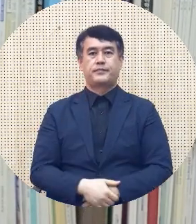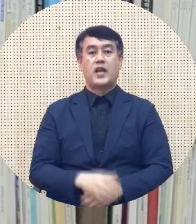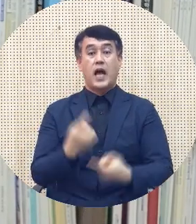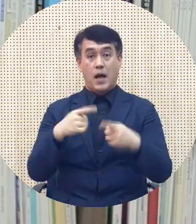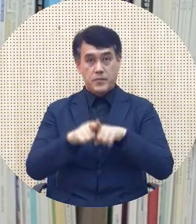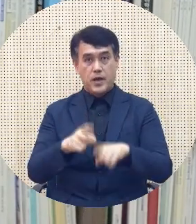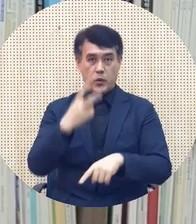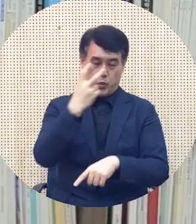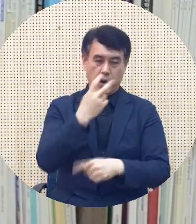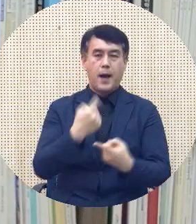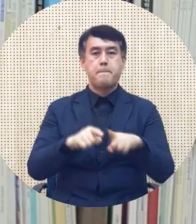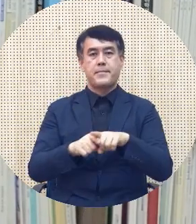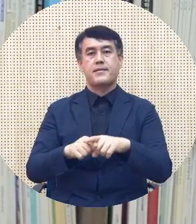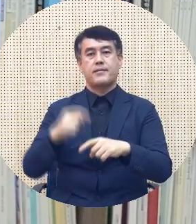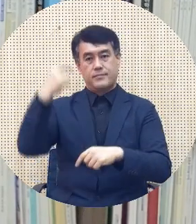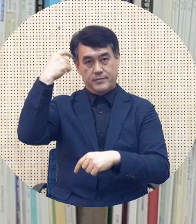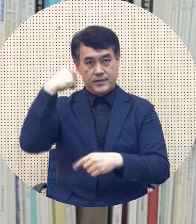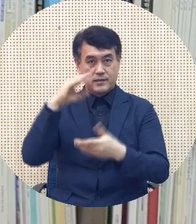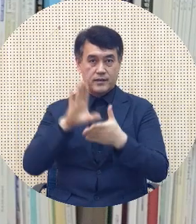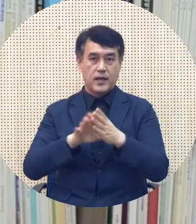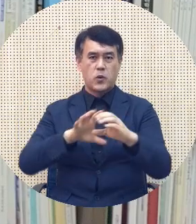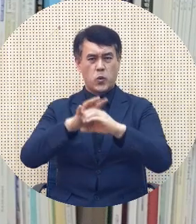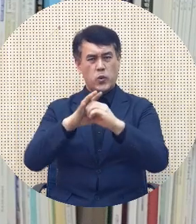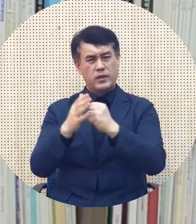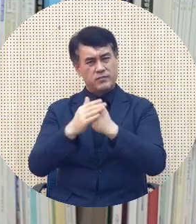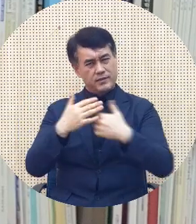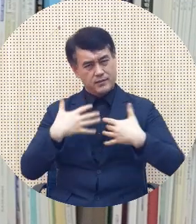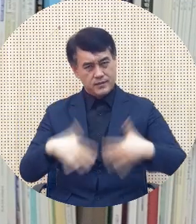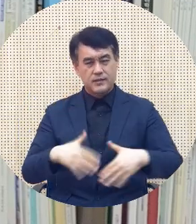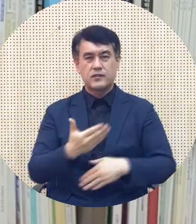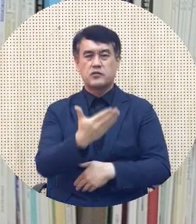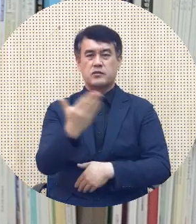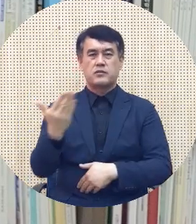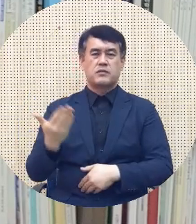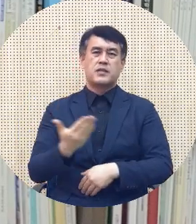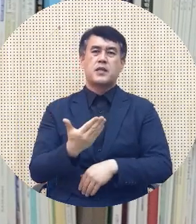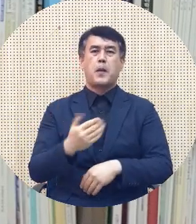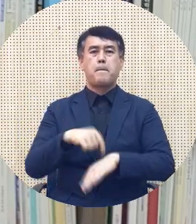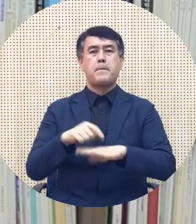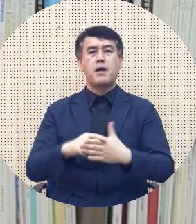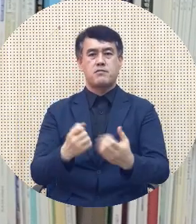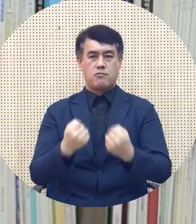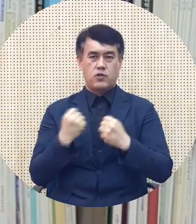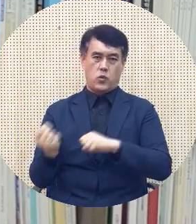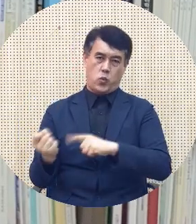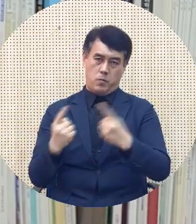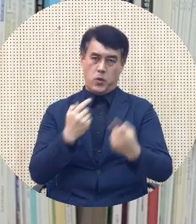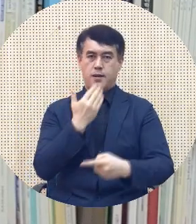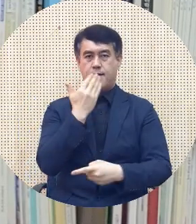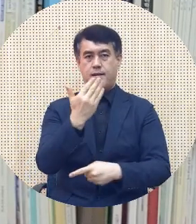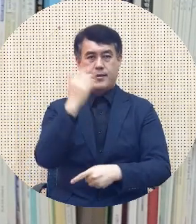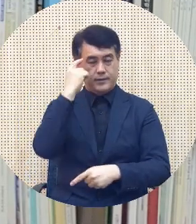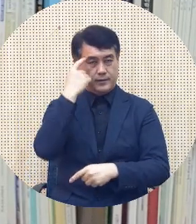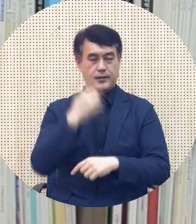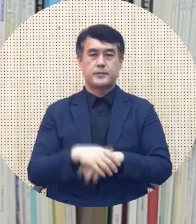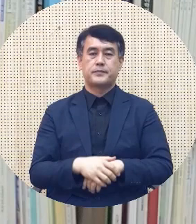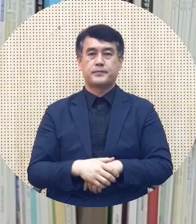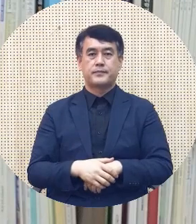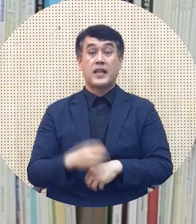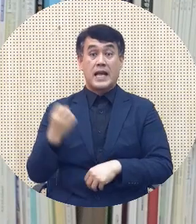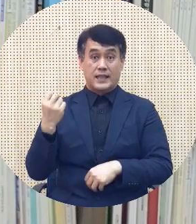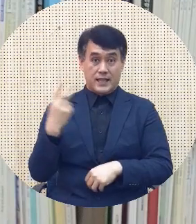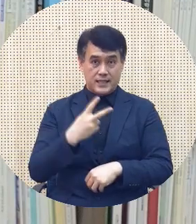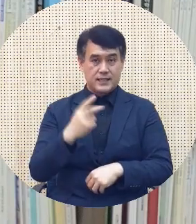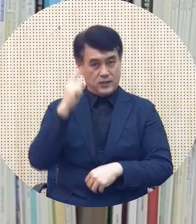놀보고 함께 공감할 때 코로나19로 지친 국민들의 마음 건강을 회복할 수 있을 거라고 생각합니다. 다시